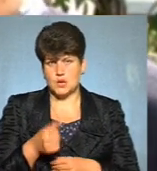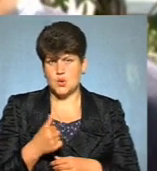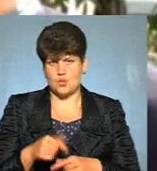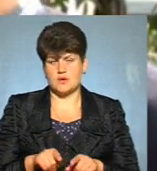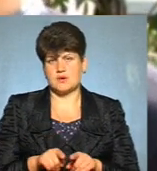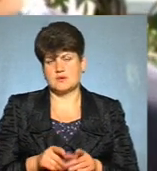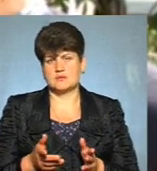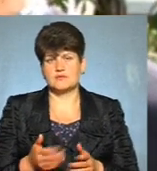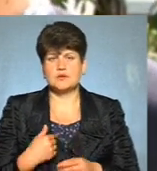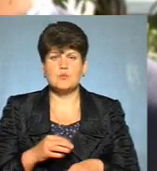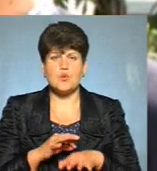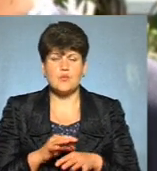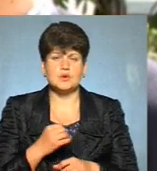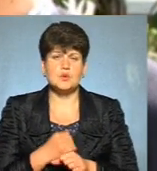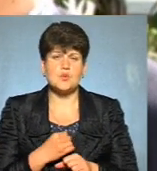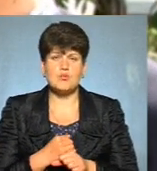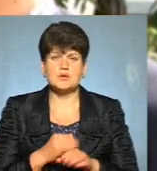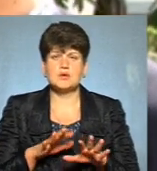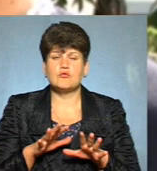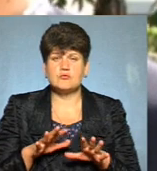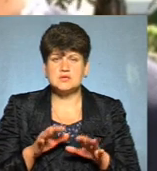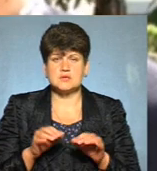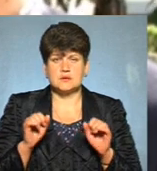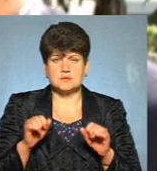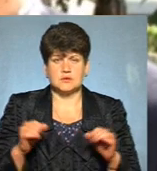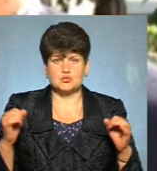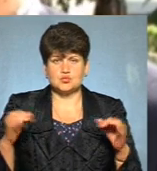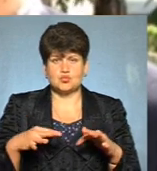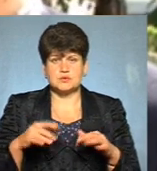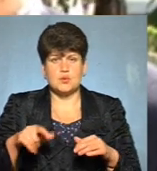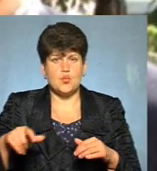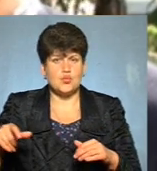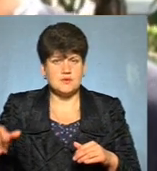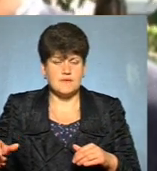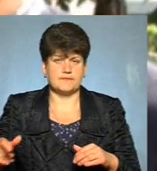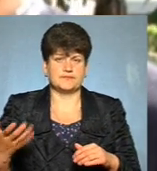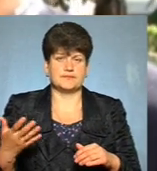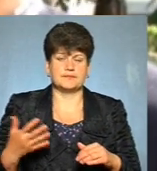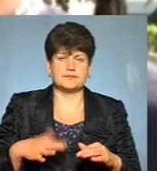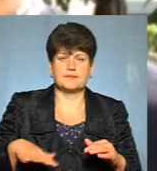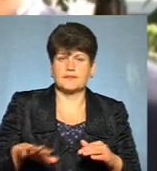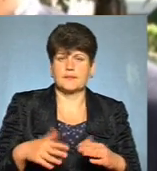Ну, вони проводили роботи в місцях потенційного скупчення людей, тобто атракціонні зони,